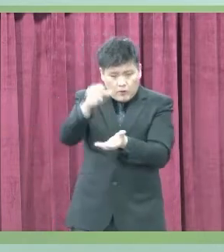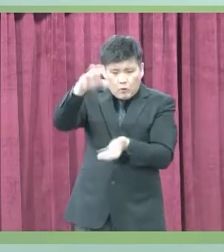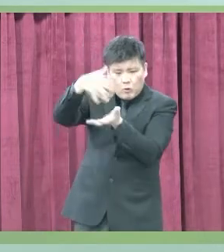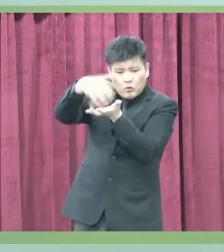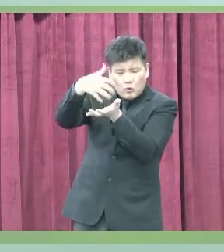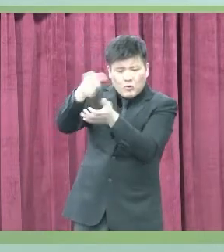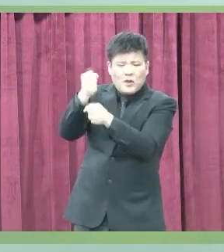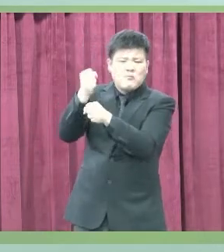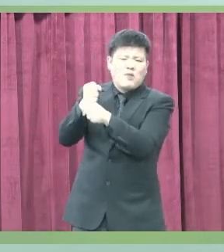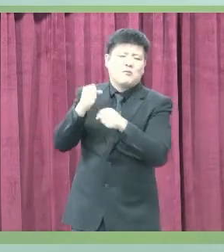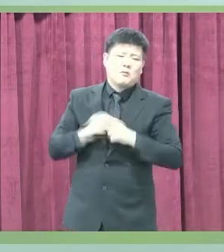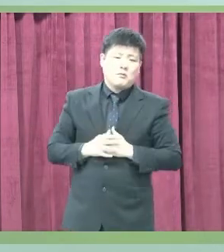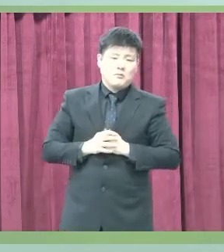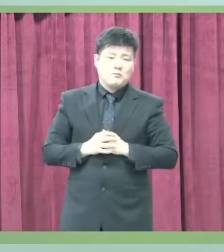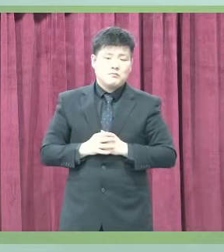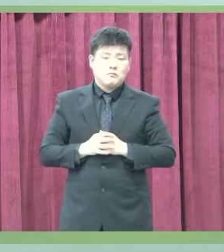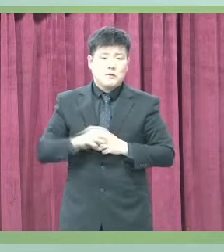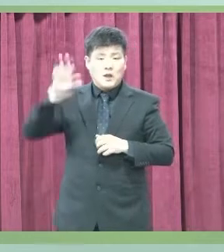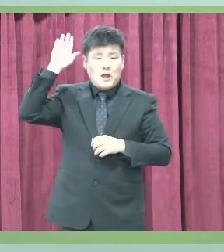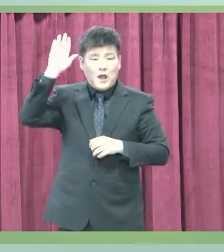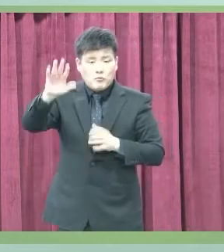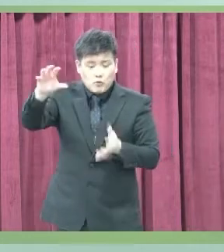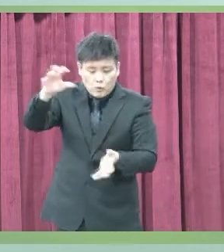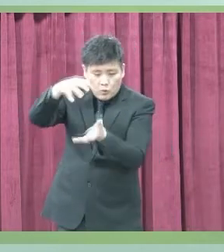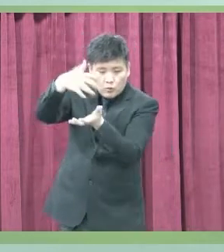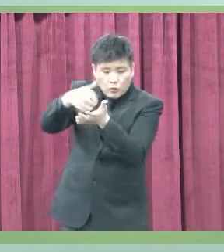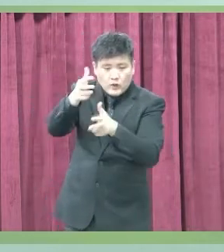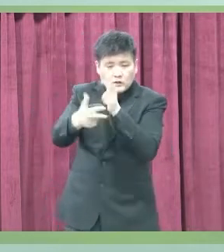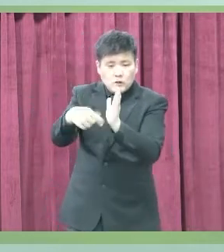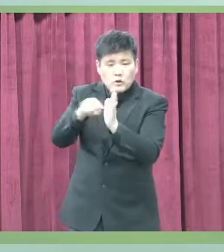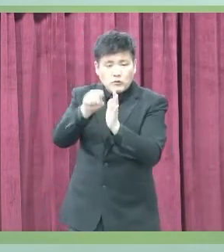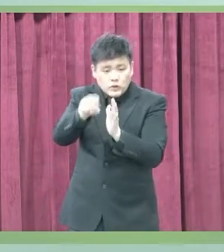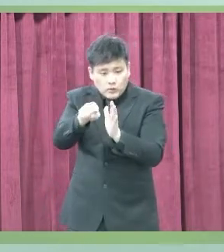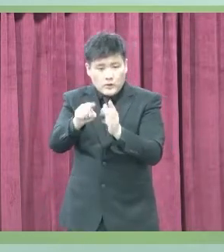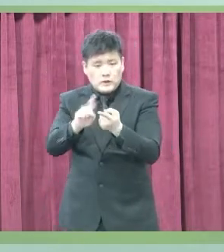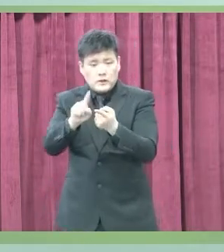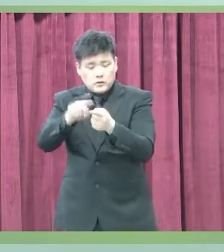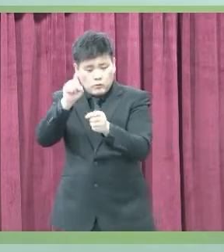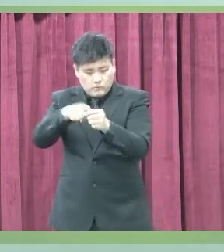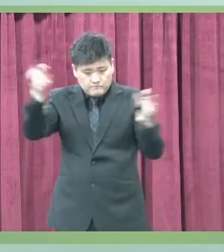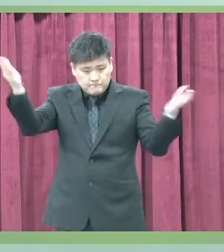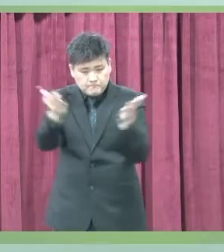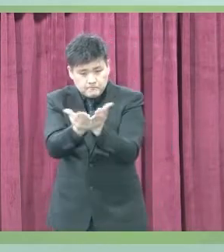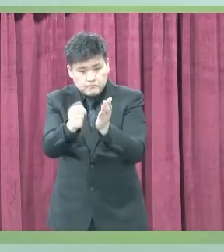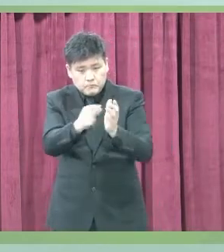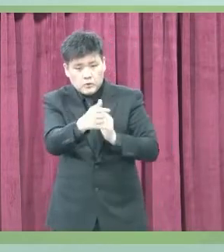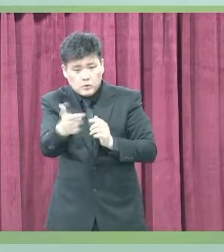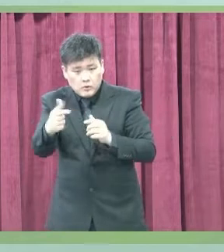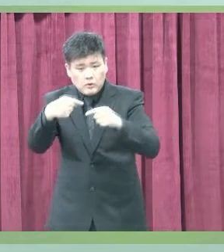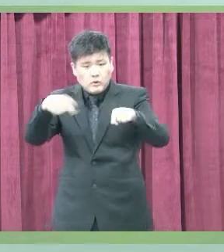돼야 됩니다. 그래서 우리가 앞으로 통계 사업을 할 때는 이런 것들을 목표로 해야 되고 결국은 이러한 것들이